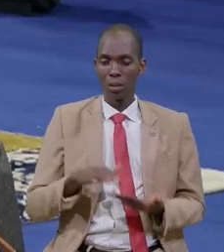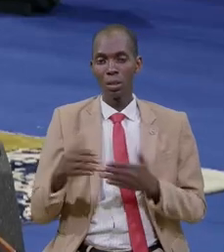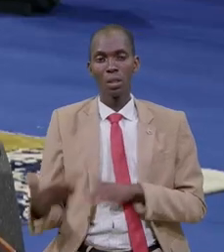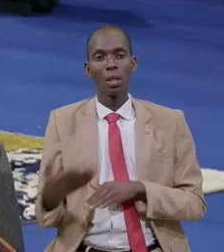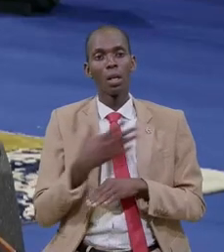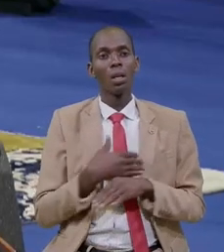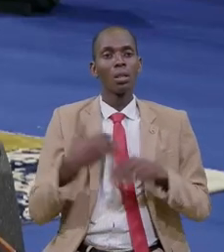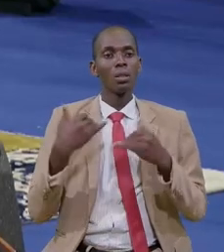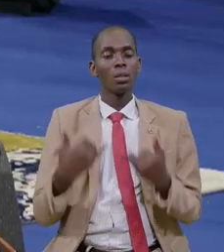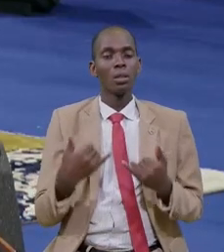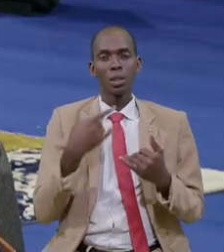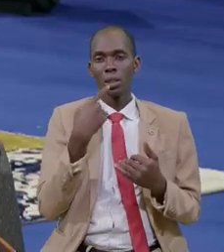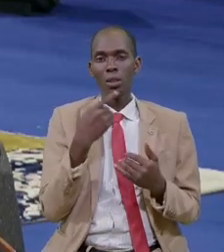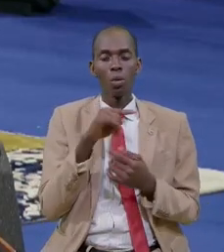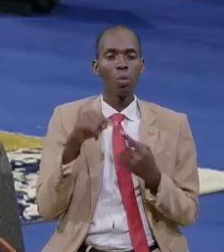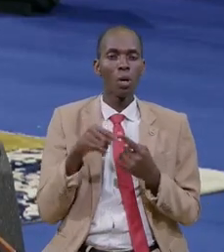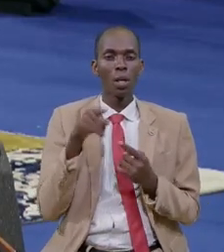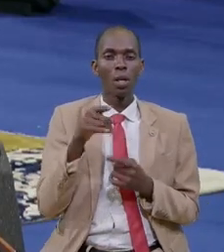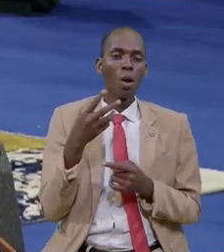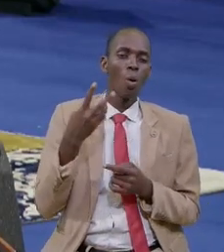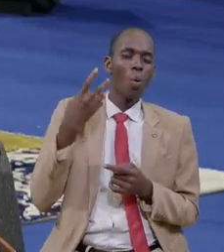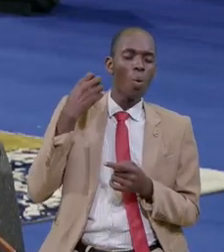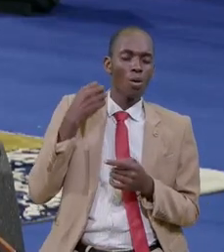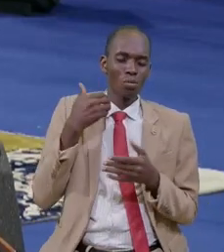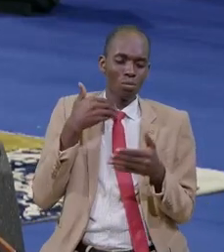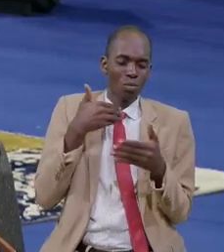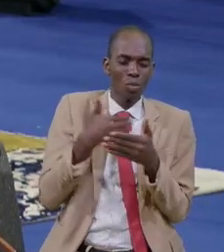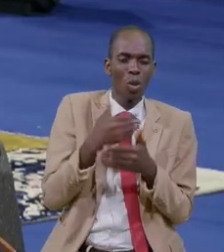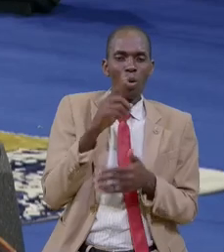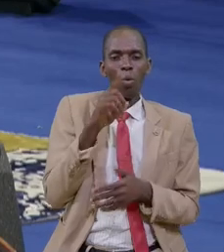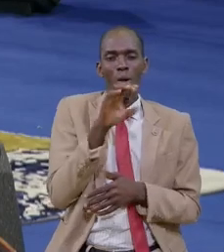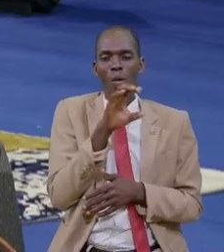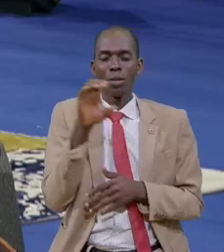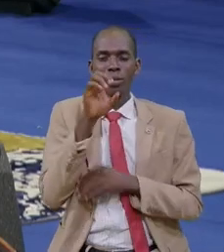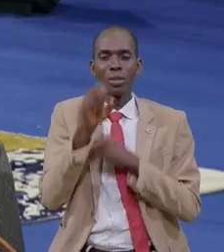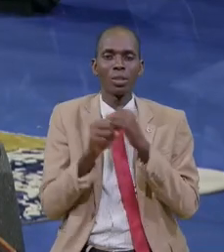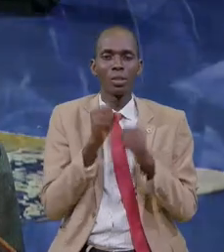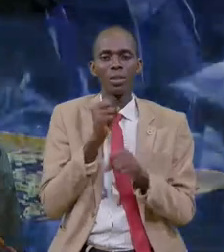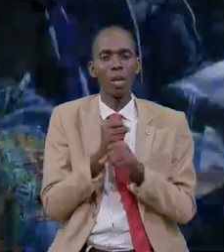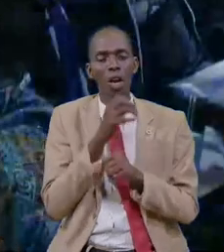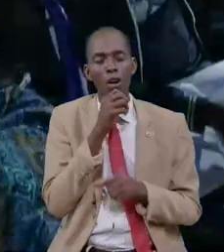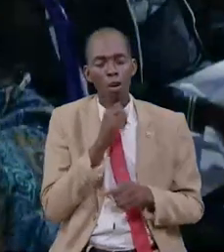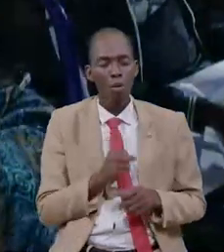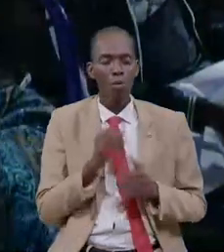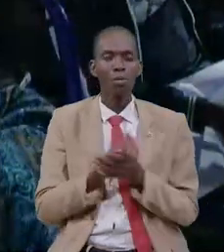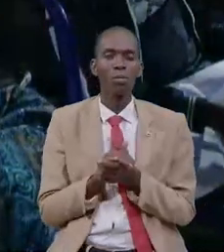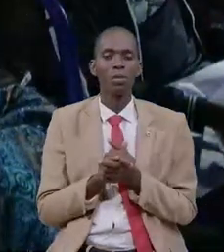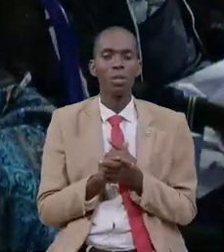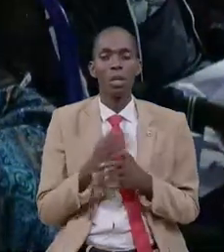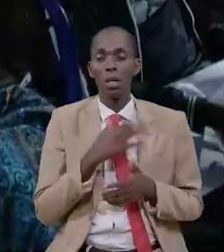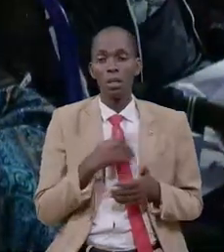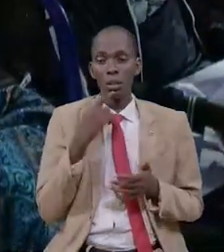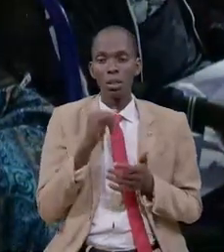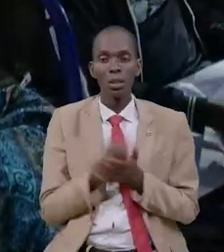puisqu'il avait près de 100 ans, et que Sarah n'était plus en état d'avoir des enfants.